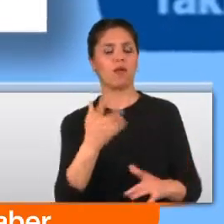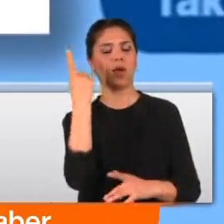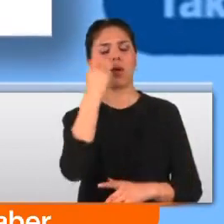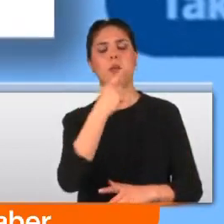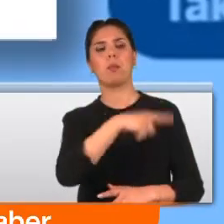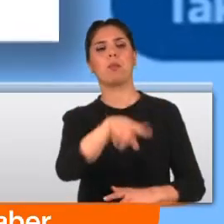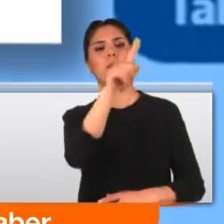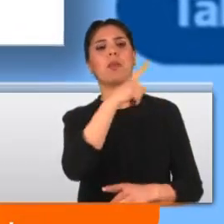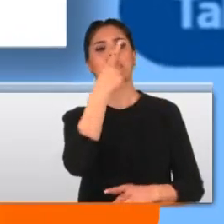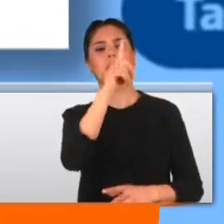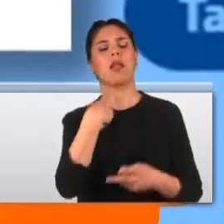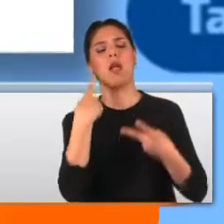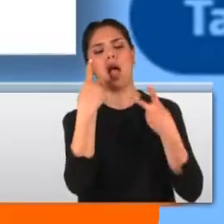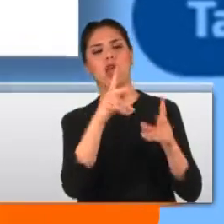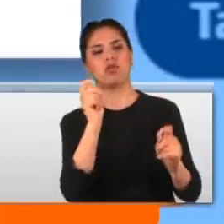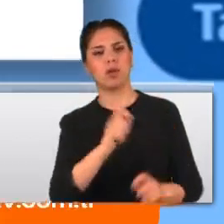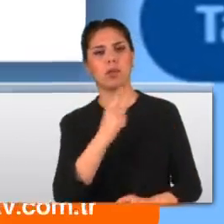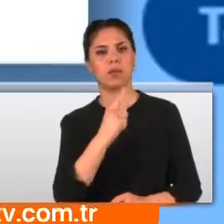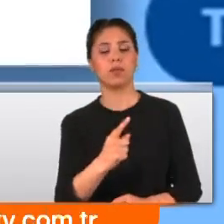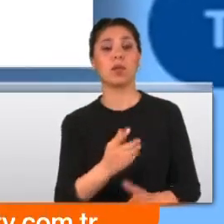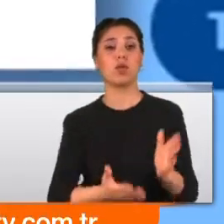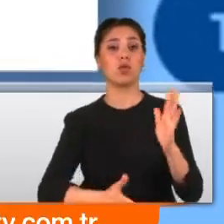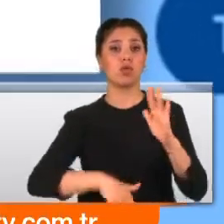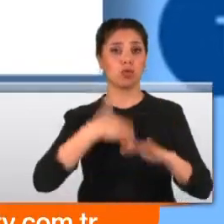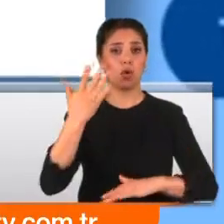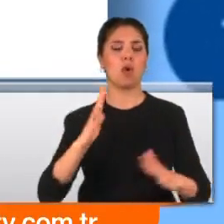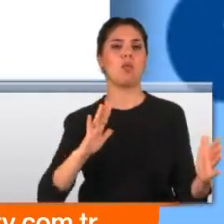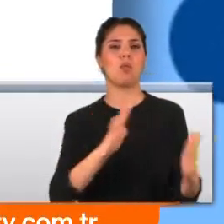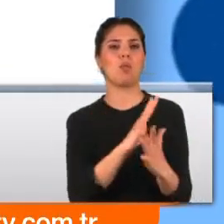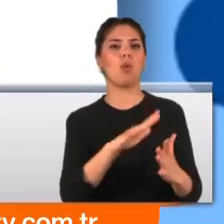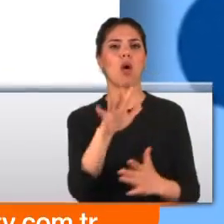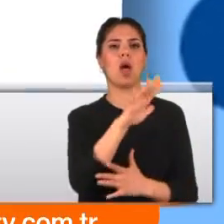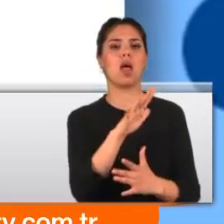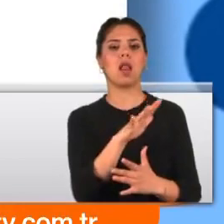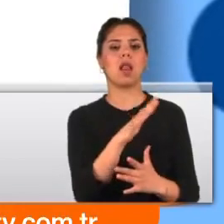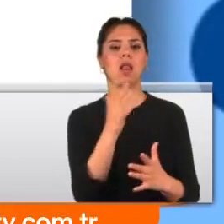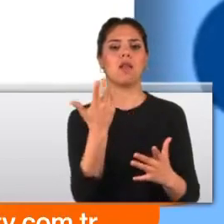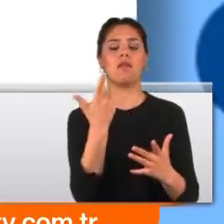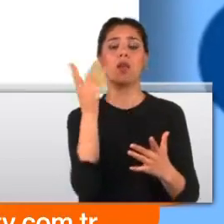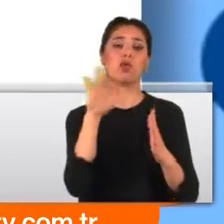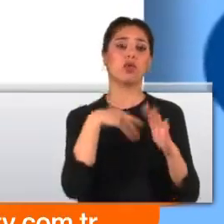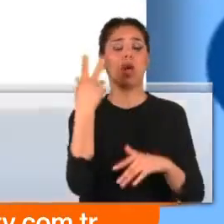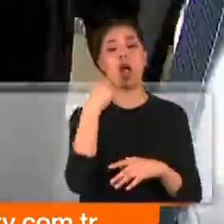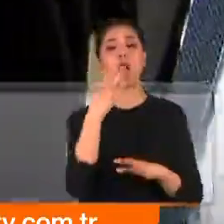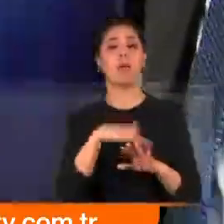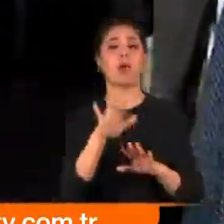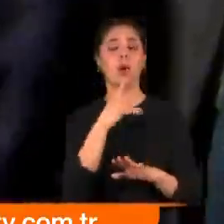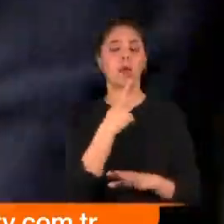maskelerini tek tek düşürürüm dedi. Ondan sonra muhalefete neden muhalefet ediyorsun diye ağlamak yok ama diye de ekledi.